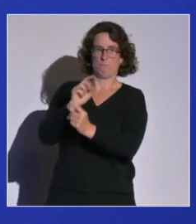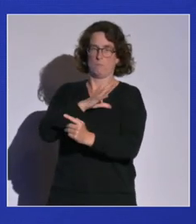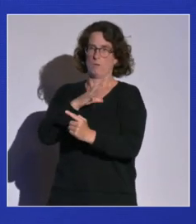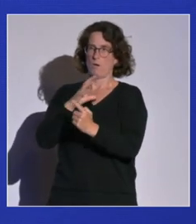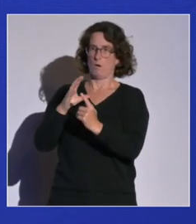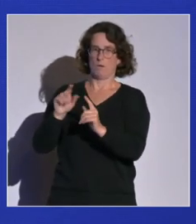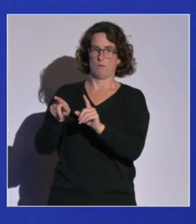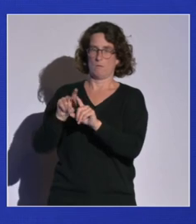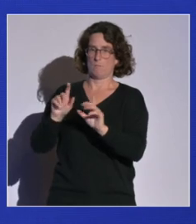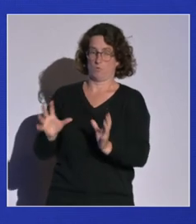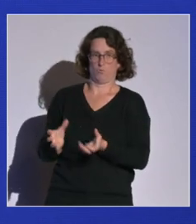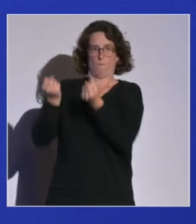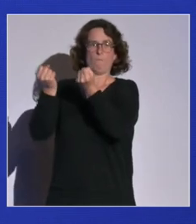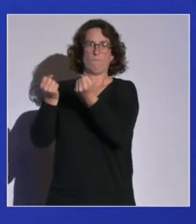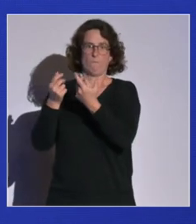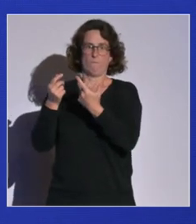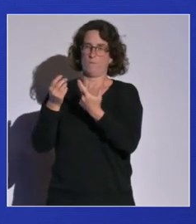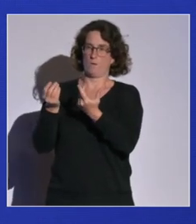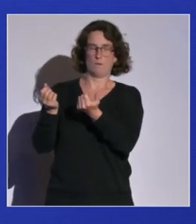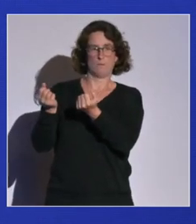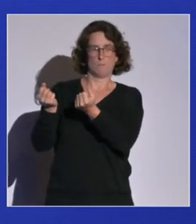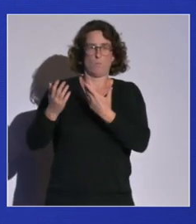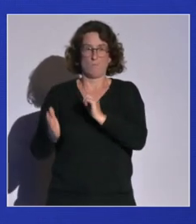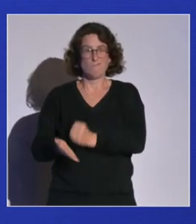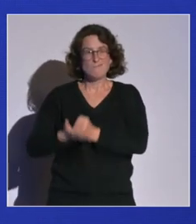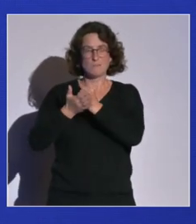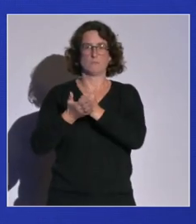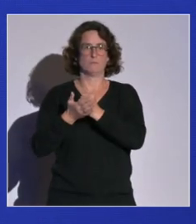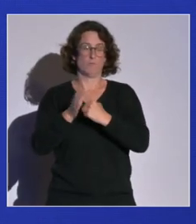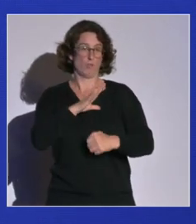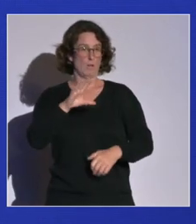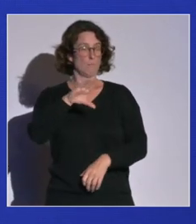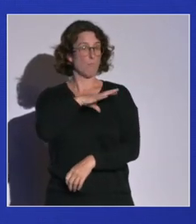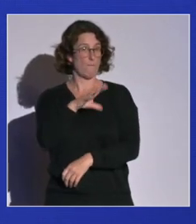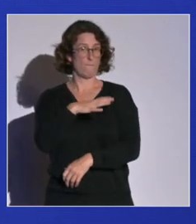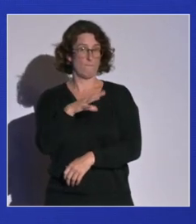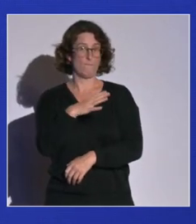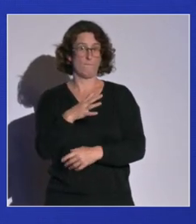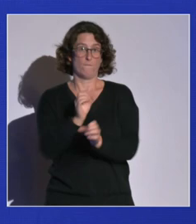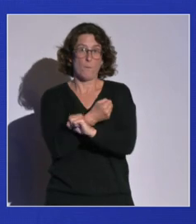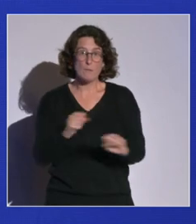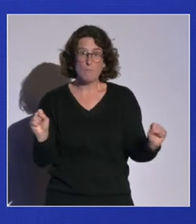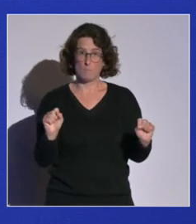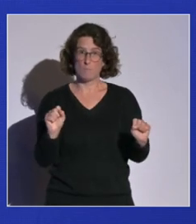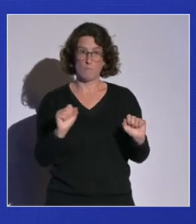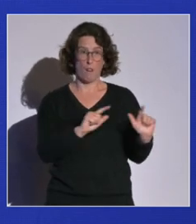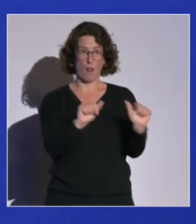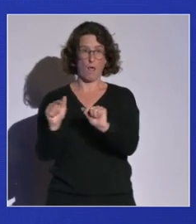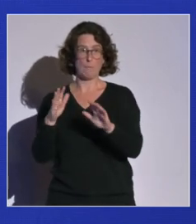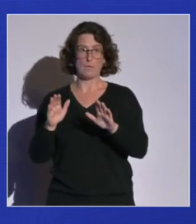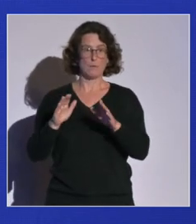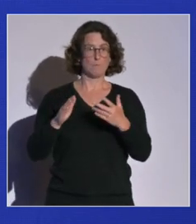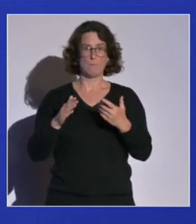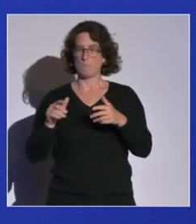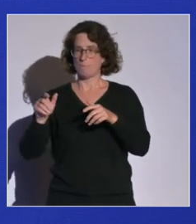Et il y a des profs formidables, il n'y a qu'un problème, personne ne sait qui ils sont. Personne